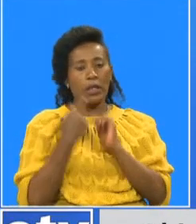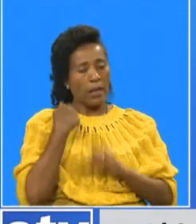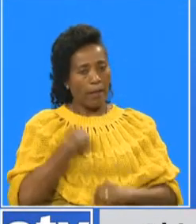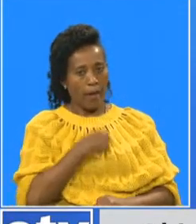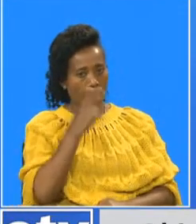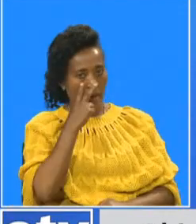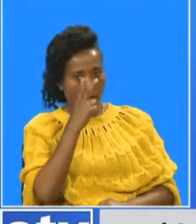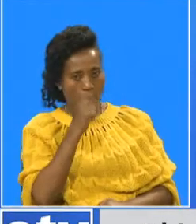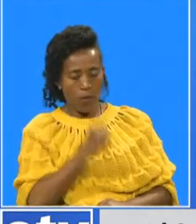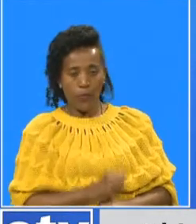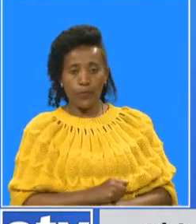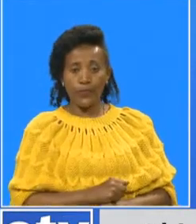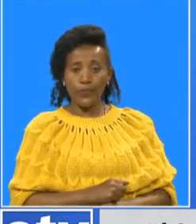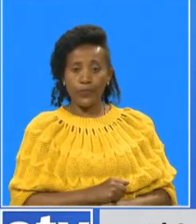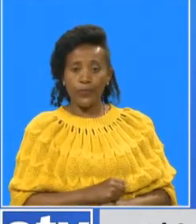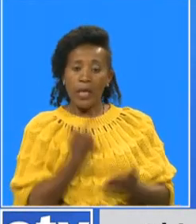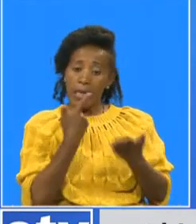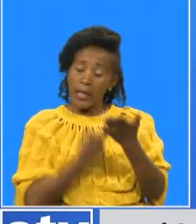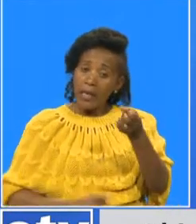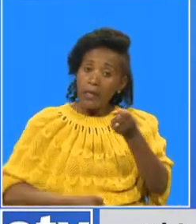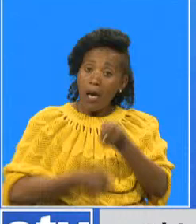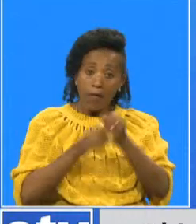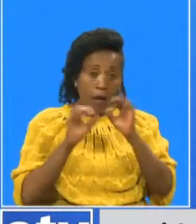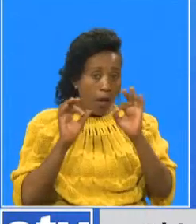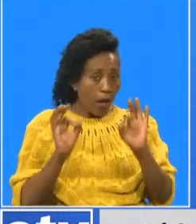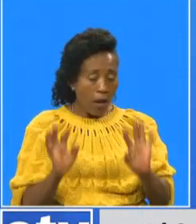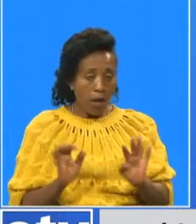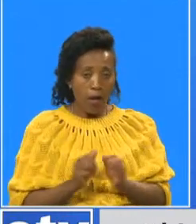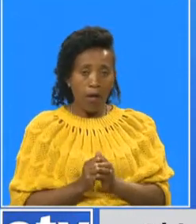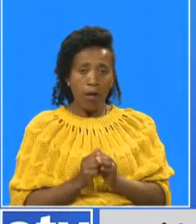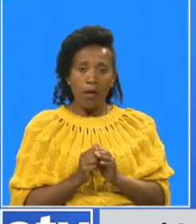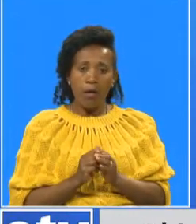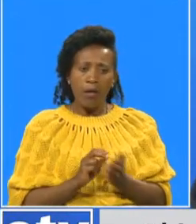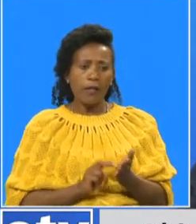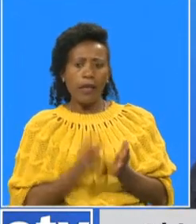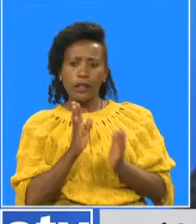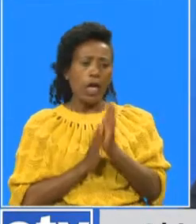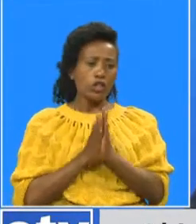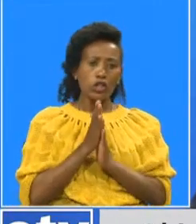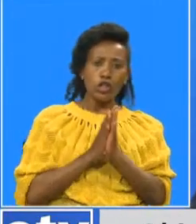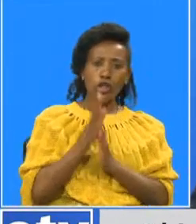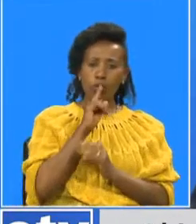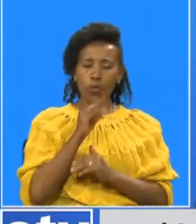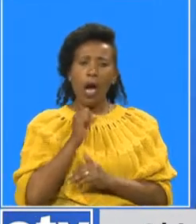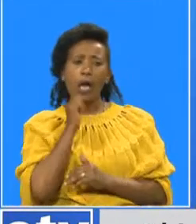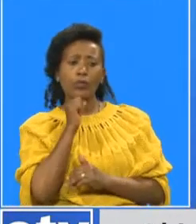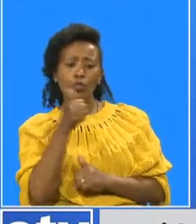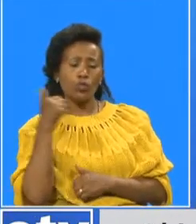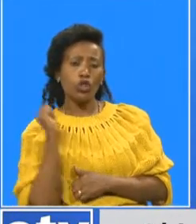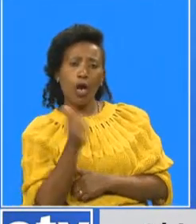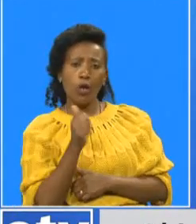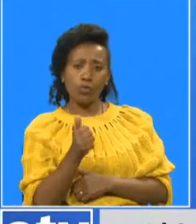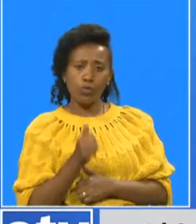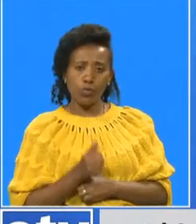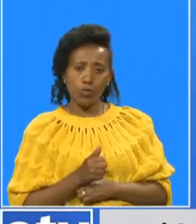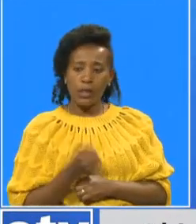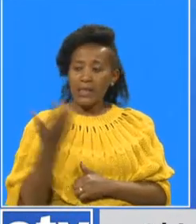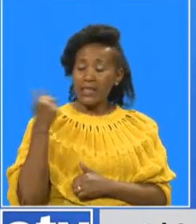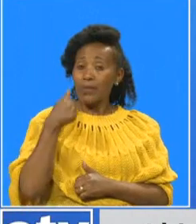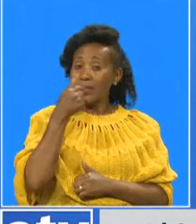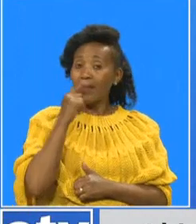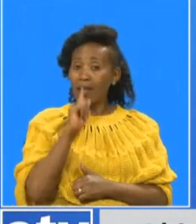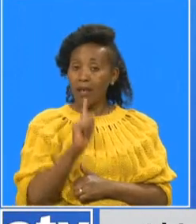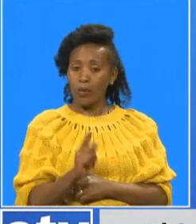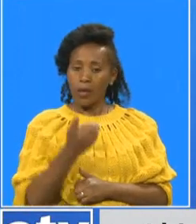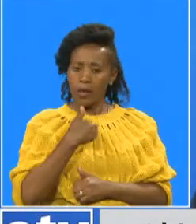የምናየው። ይሄ ድጋፍ ባይኖርና ተነሳሽነቱ ቢያንስ ባለሀብቶችም ራሱ ቅድም